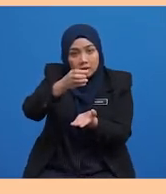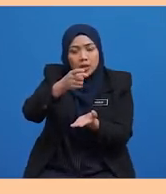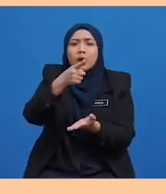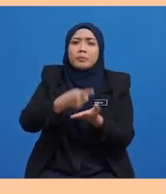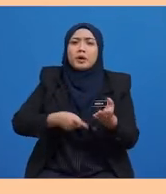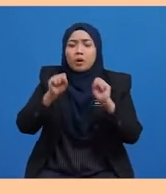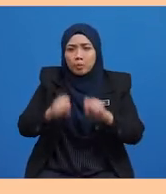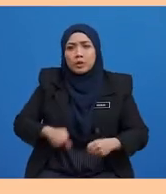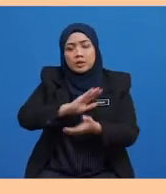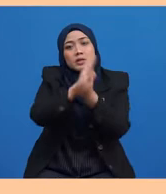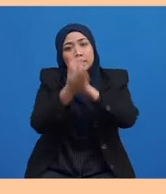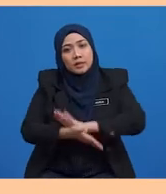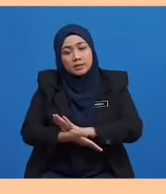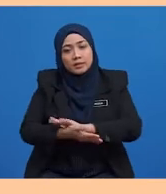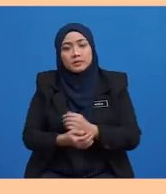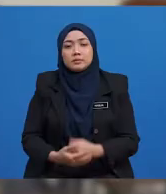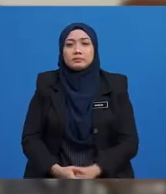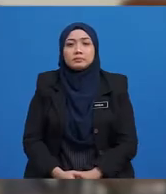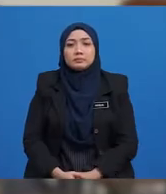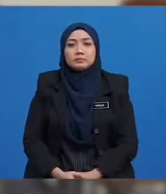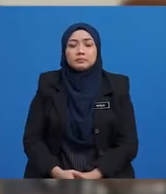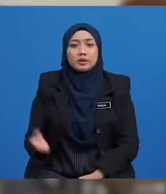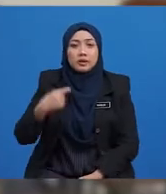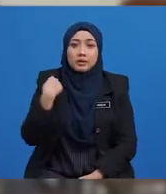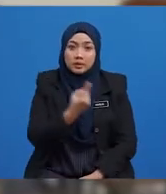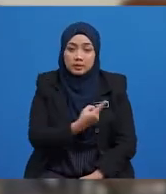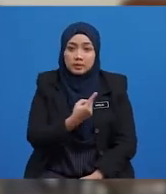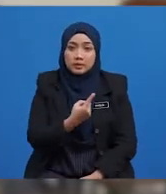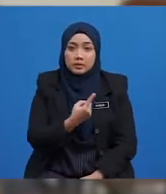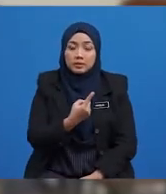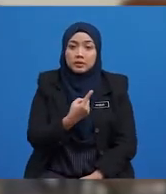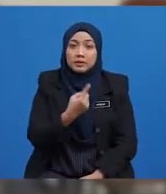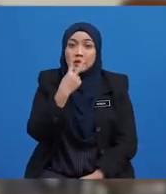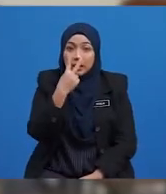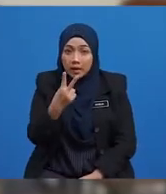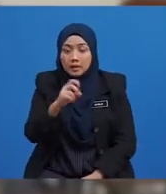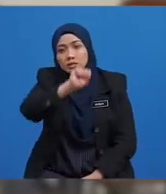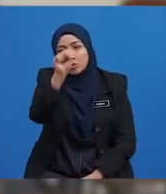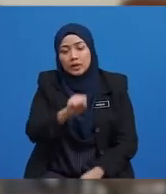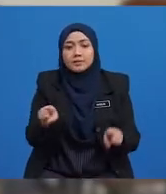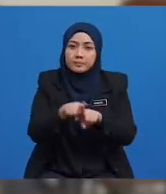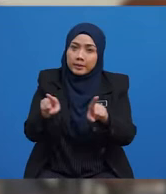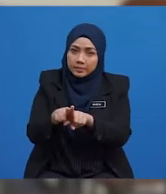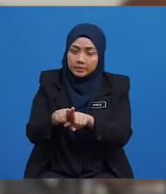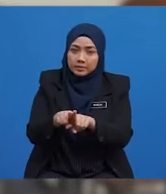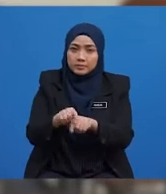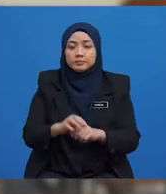apakah kebolehjadiannya? Mari kita menyelesaikan soalan ini